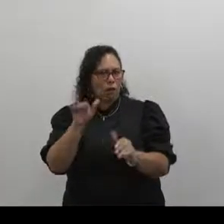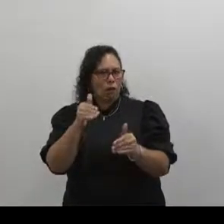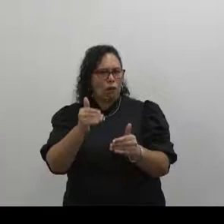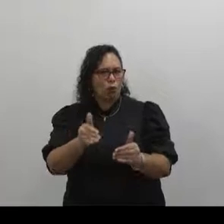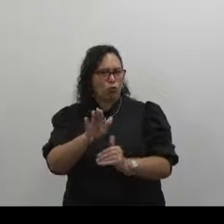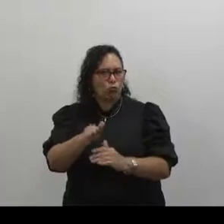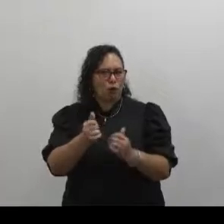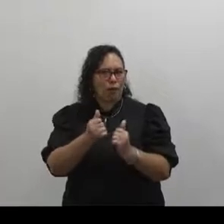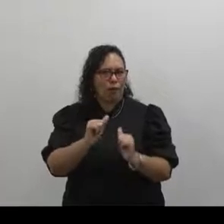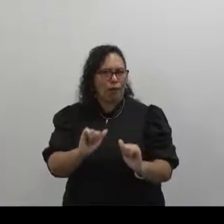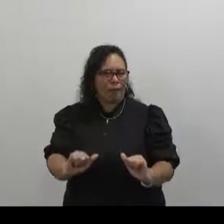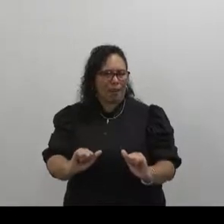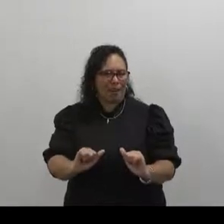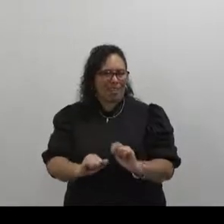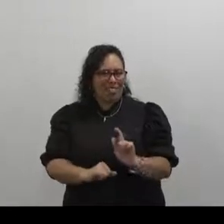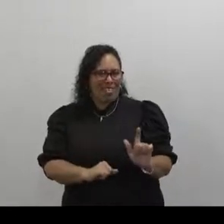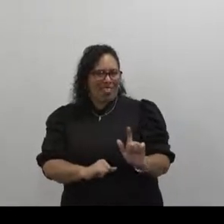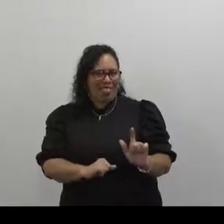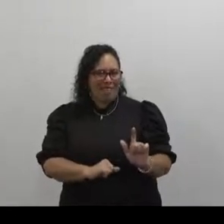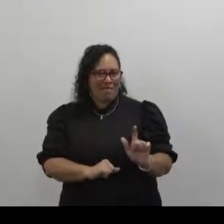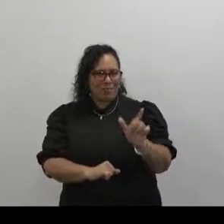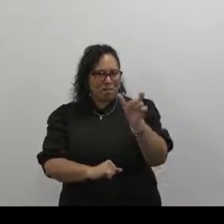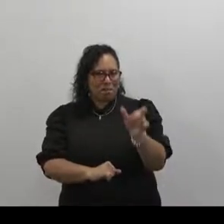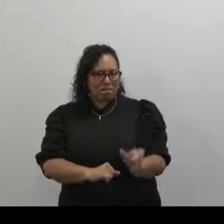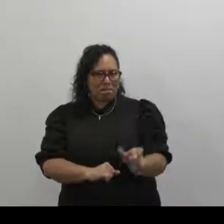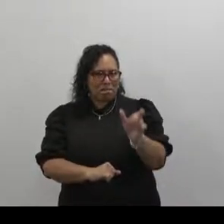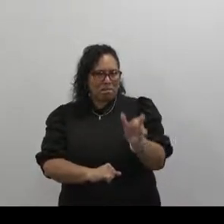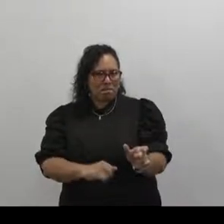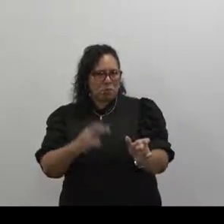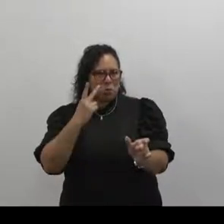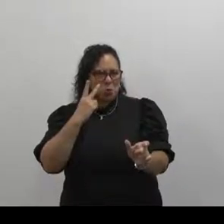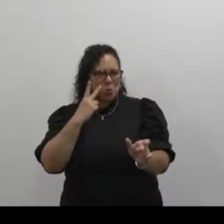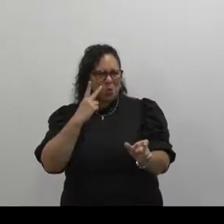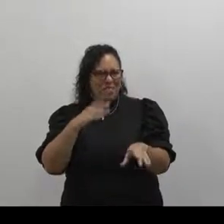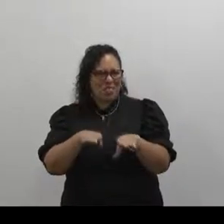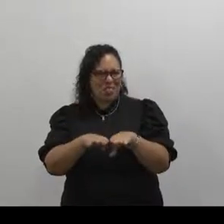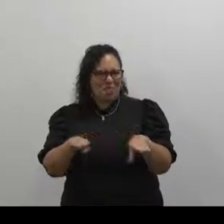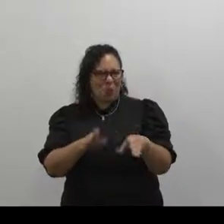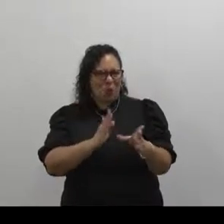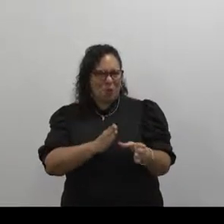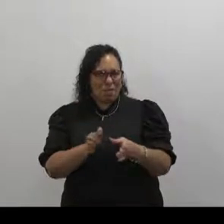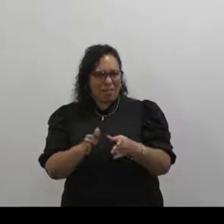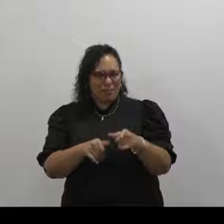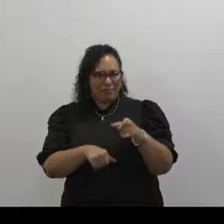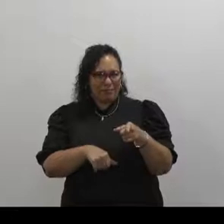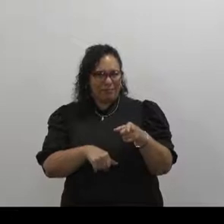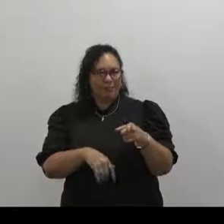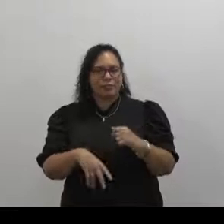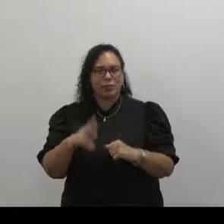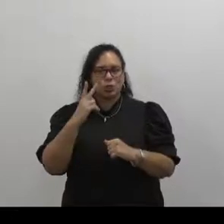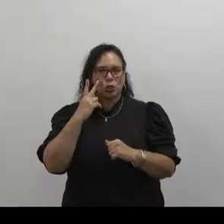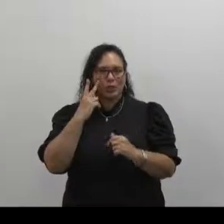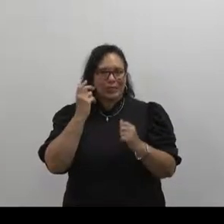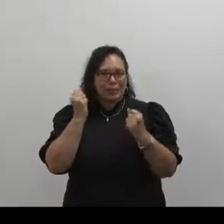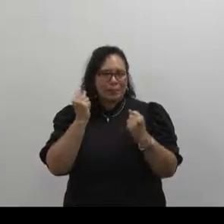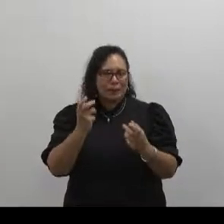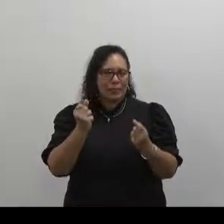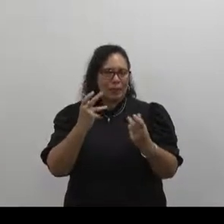thợ máy ở miền chấm đây à ha chỉ việc phải là ha nó ở lò